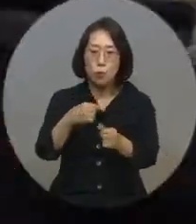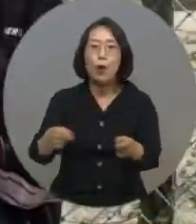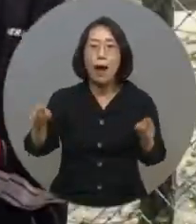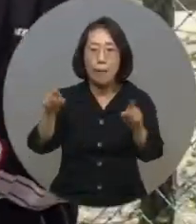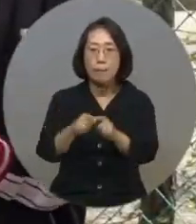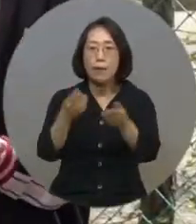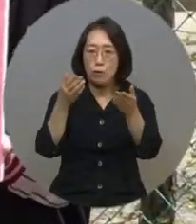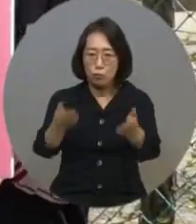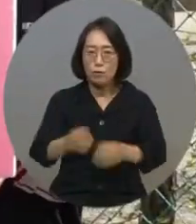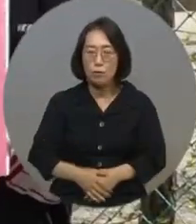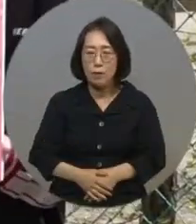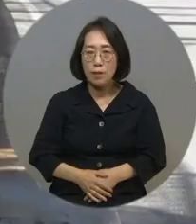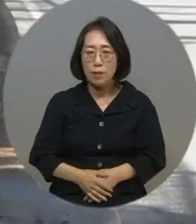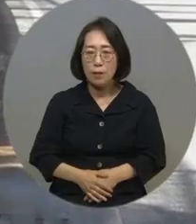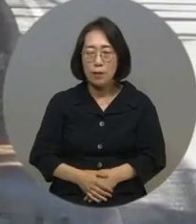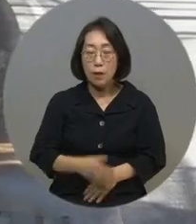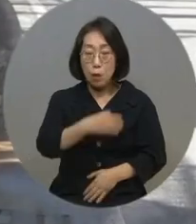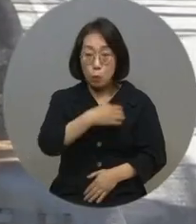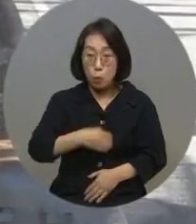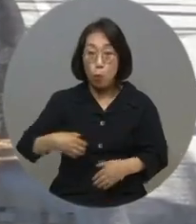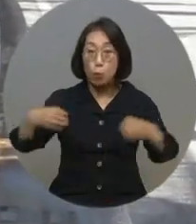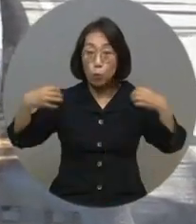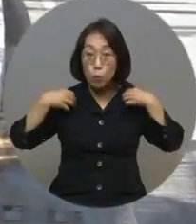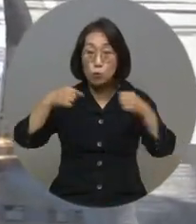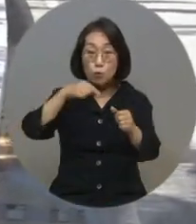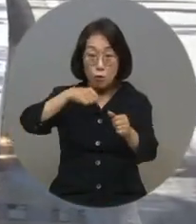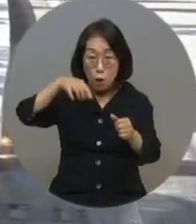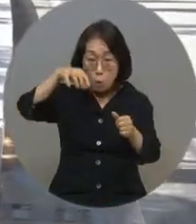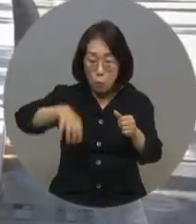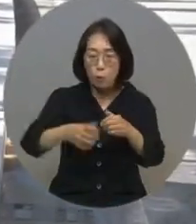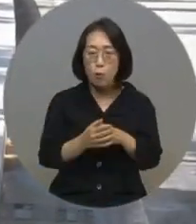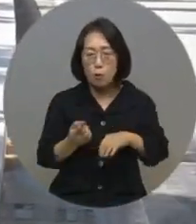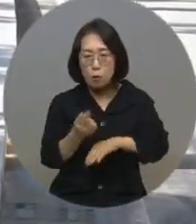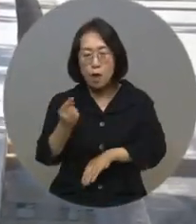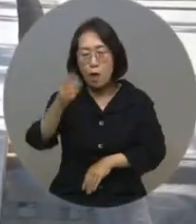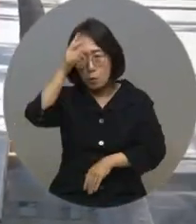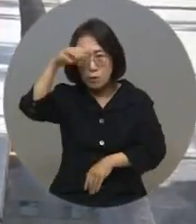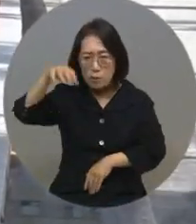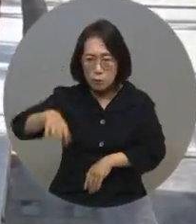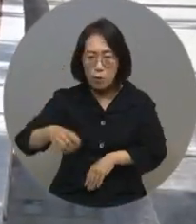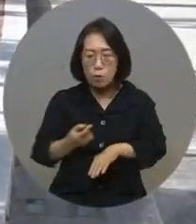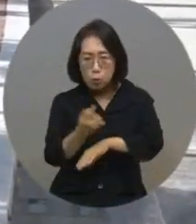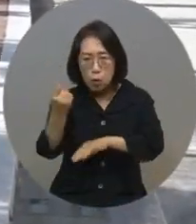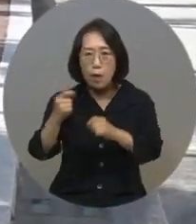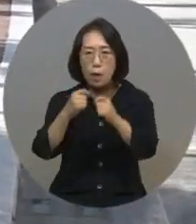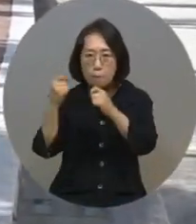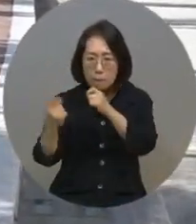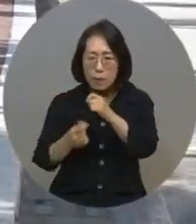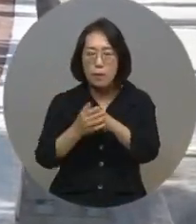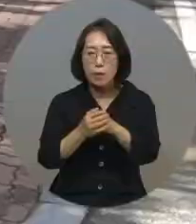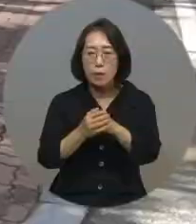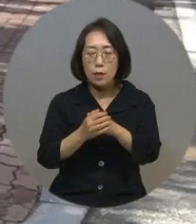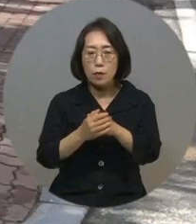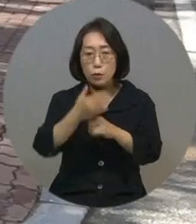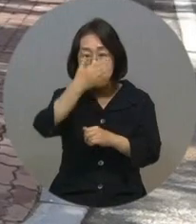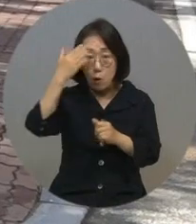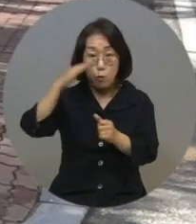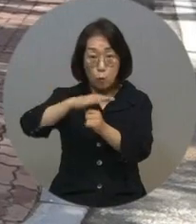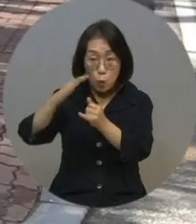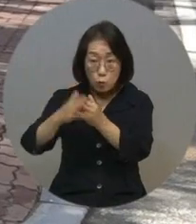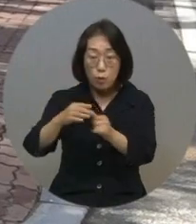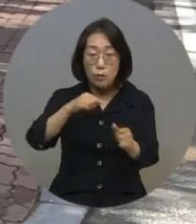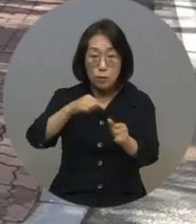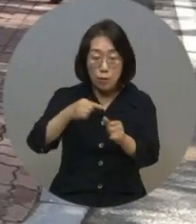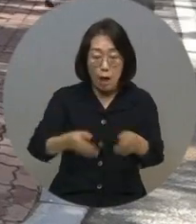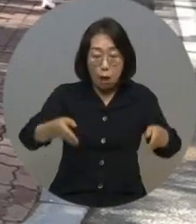실시했습니다. 도교육청 및 청원경찰서를 비롯해 BBS 청주청원지회, 청소년지도위원회